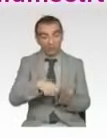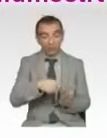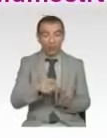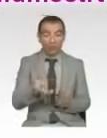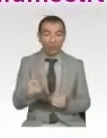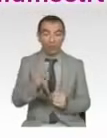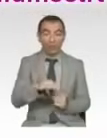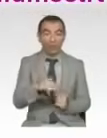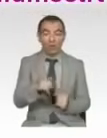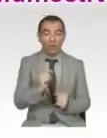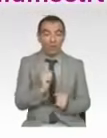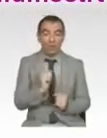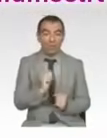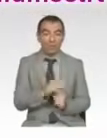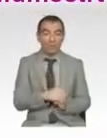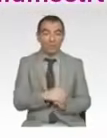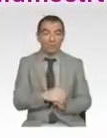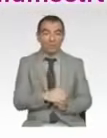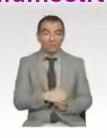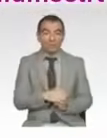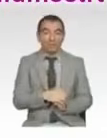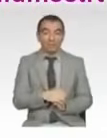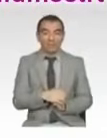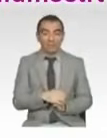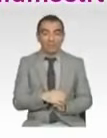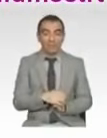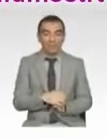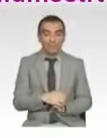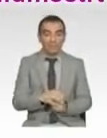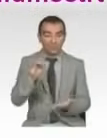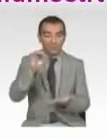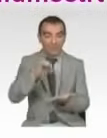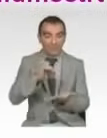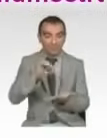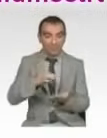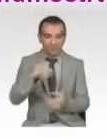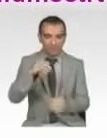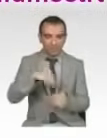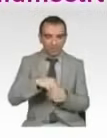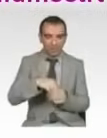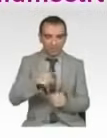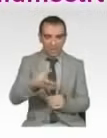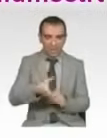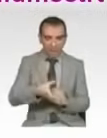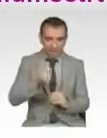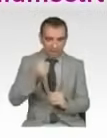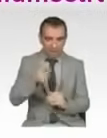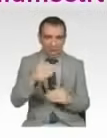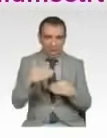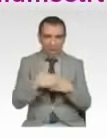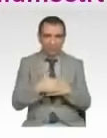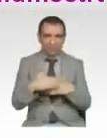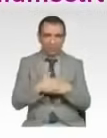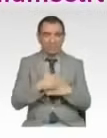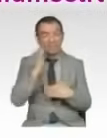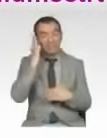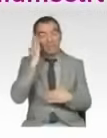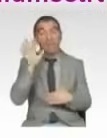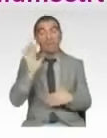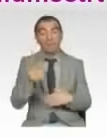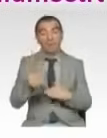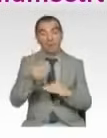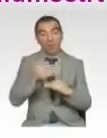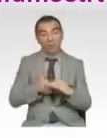Sonra şöyle açalım. Damlalığın içerisine koyarız. Akşamları yatmadan